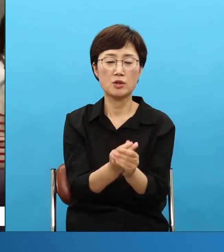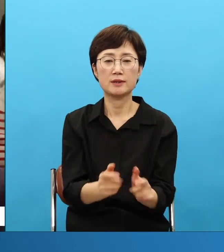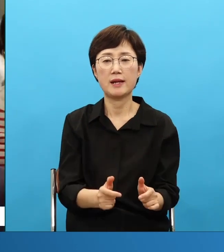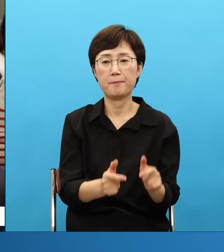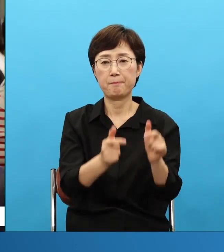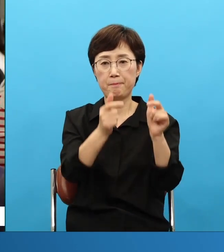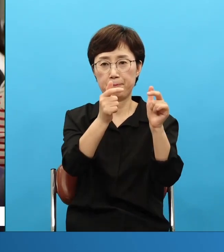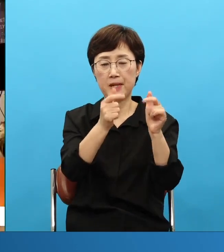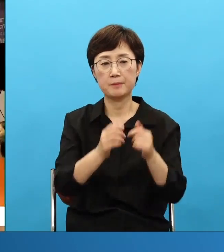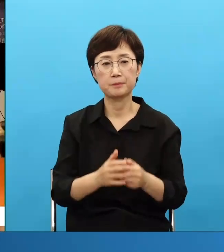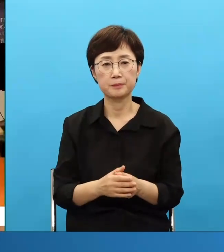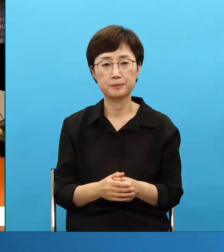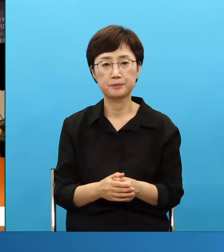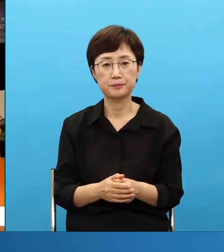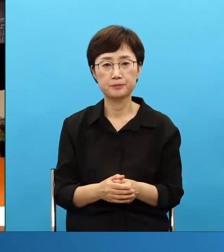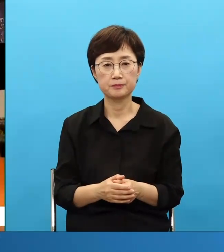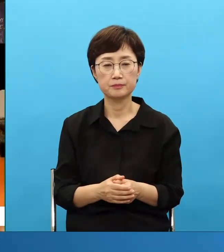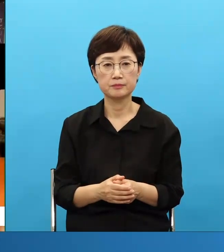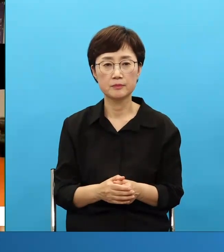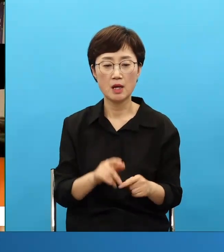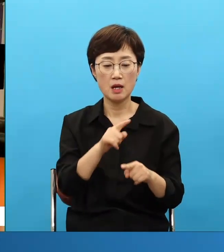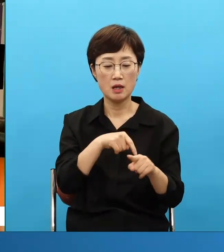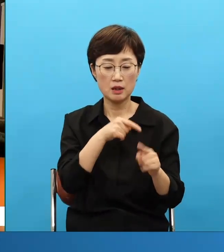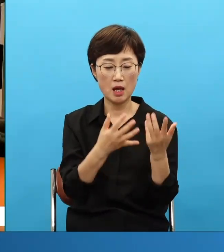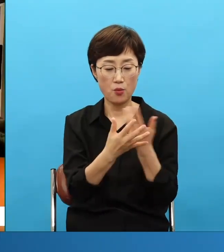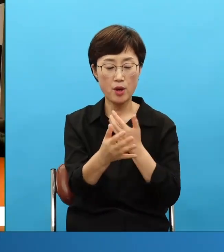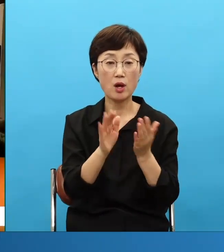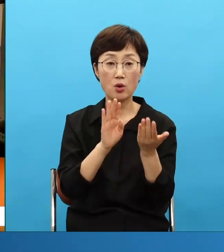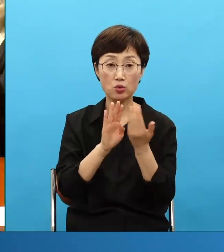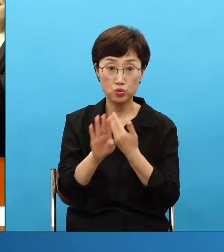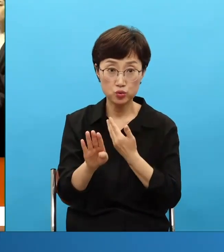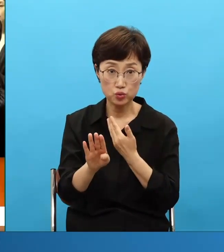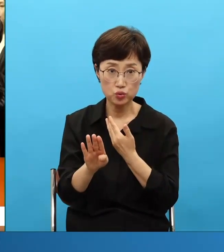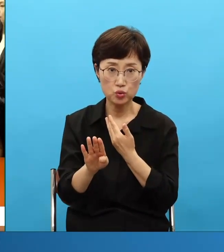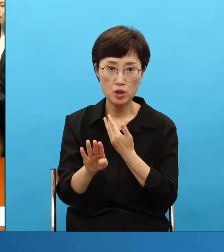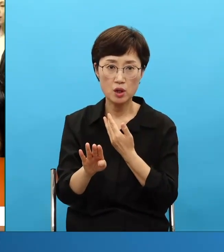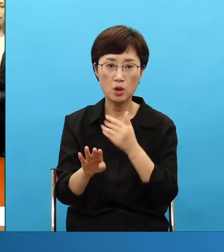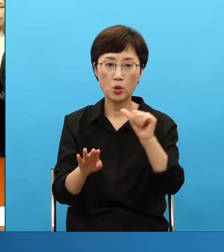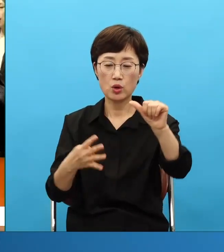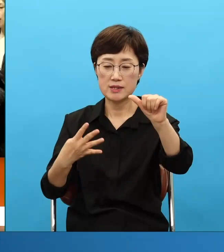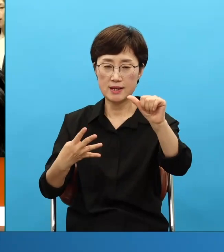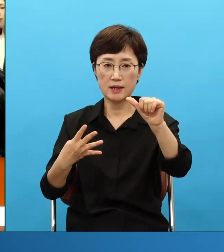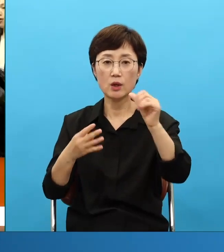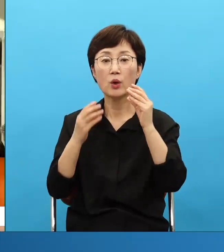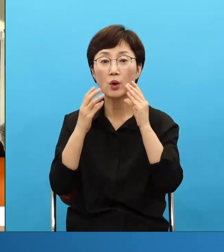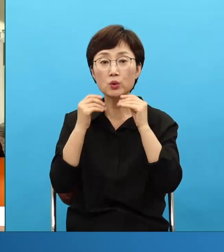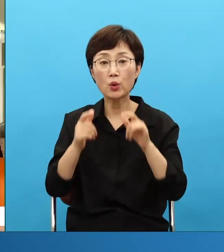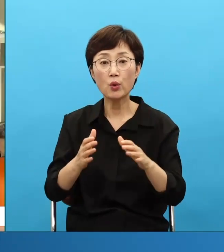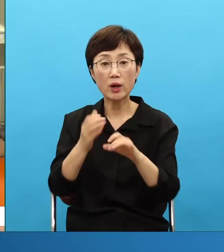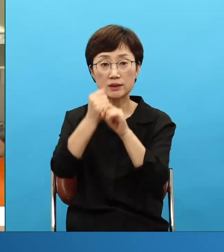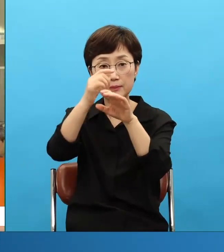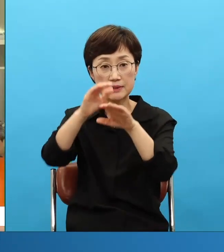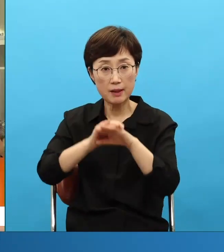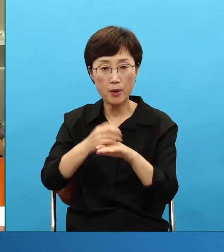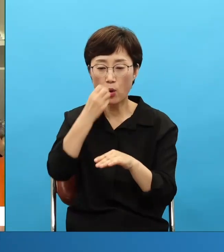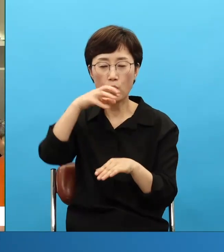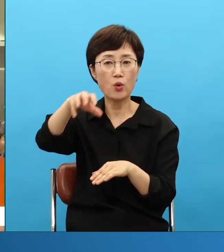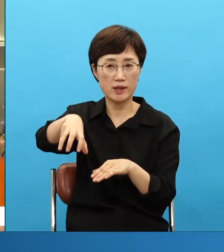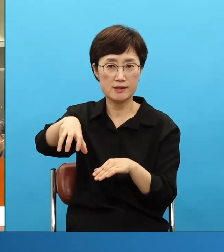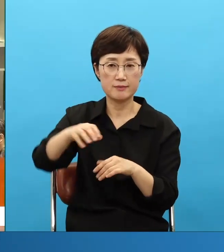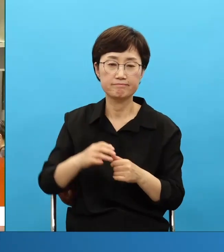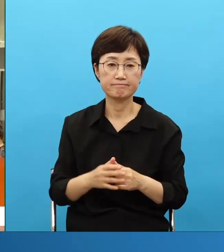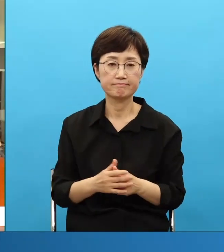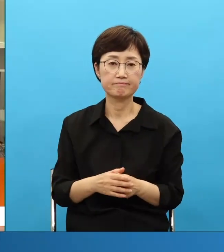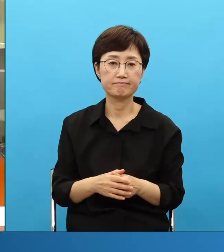센터에서 열렸습니다. 대회에 이어 4일 토요 핵심 예배는 홍콩 새생명 선교교회에서 현지 생방송으로